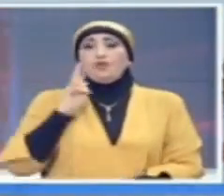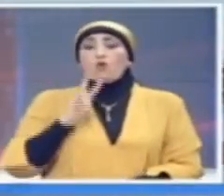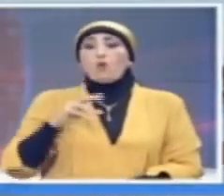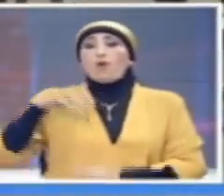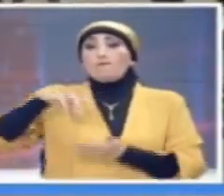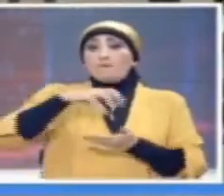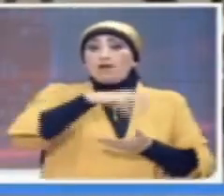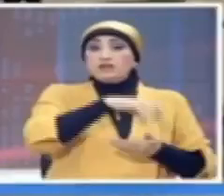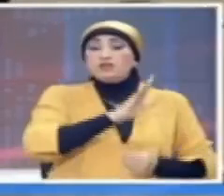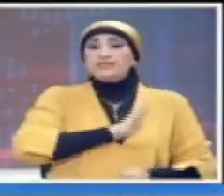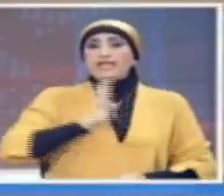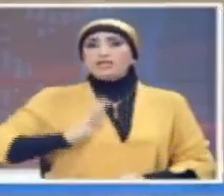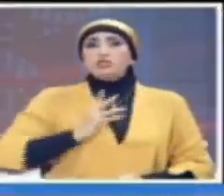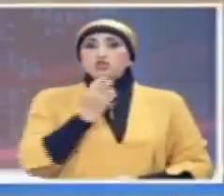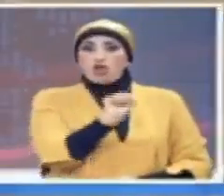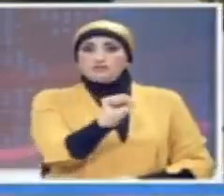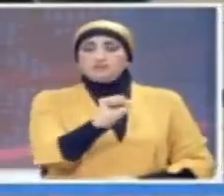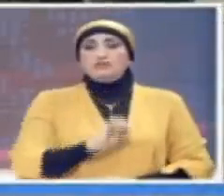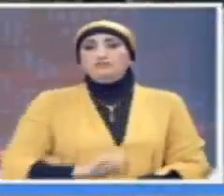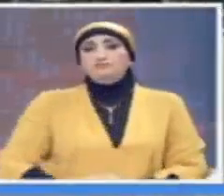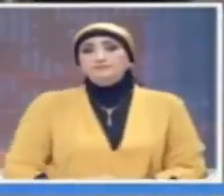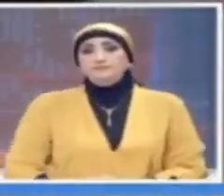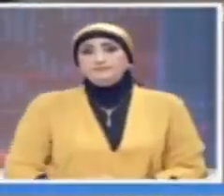والمناطق العسكرية